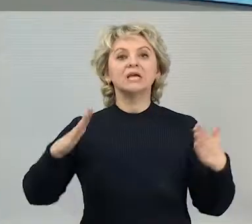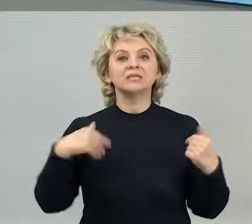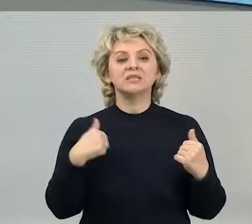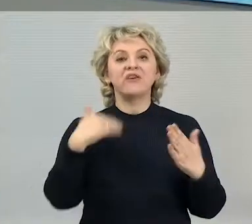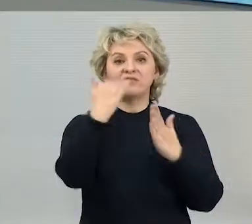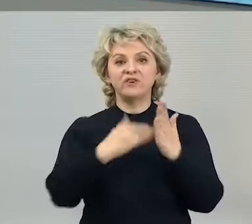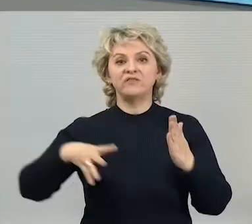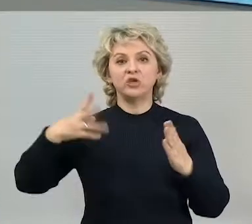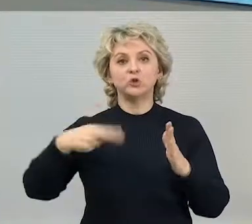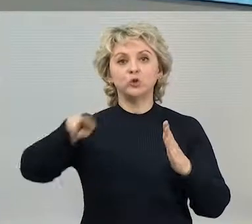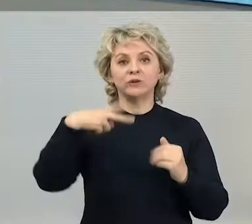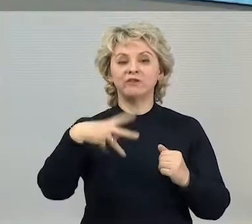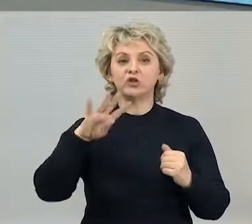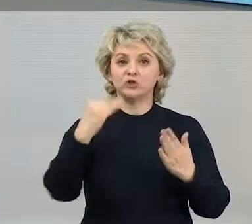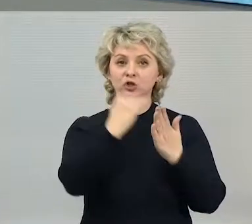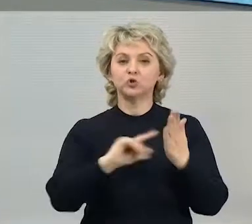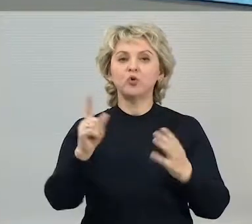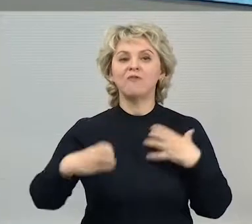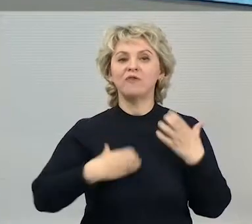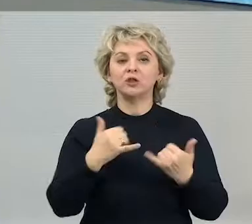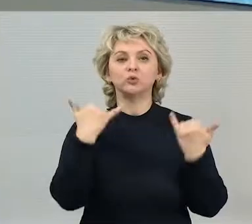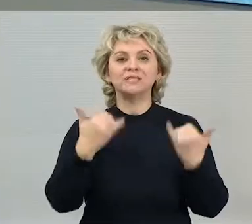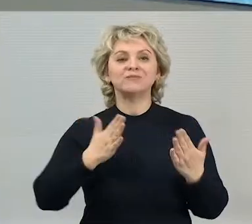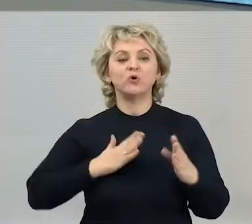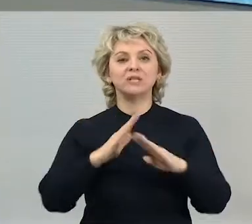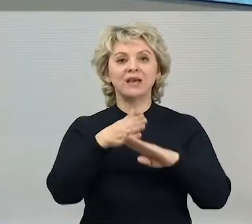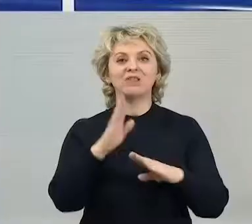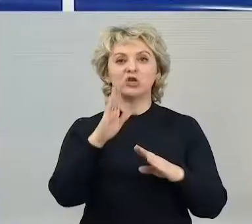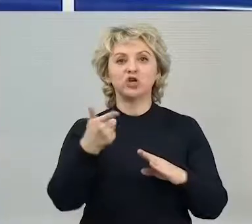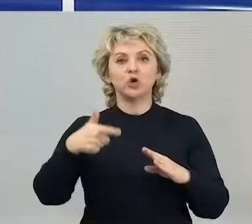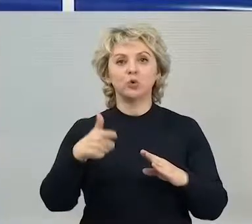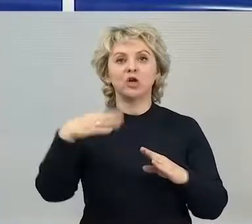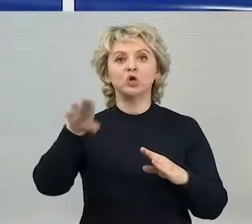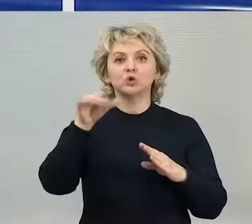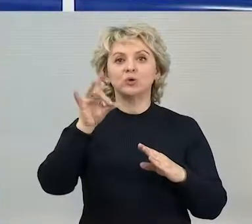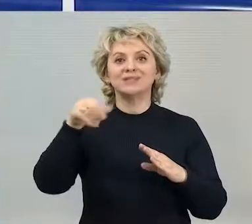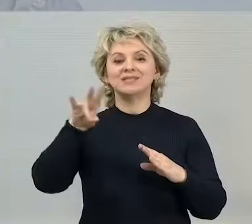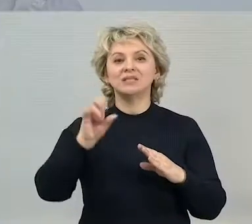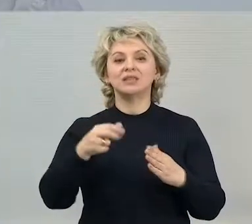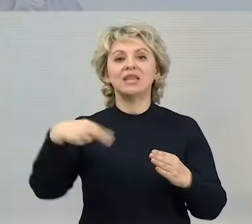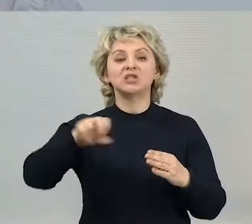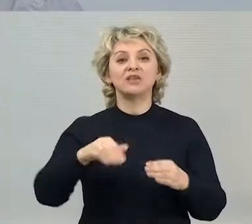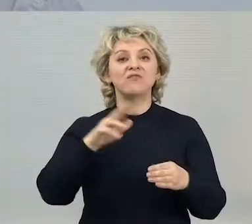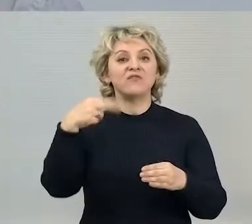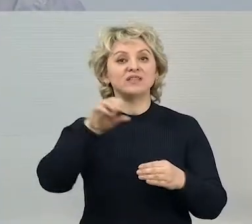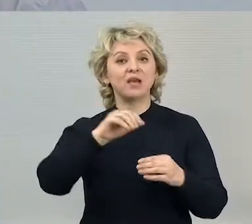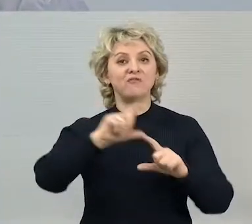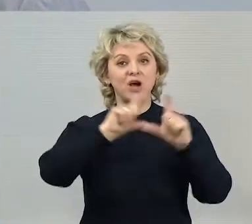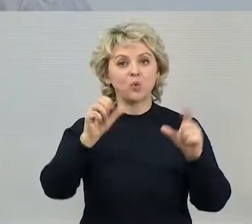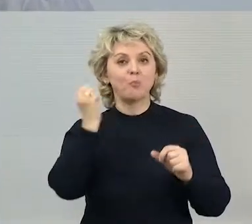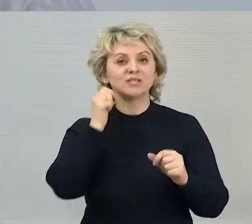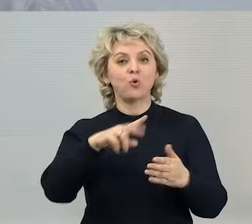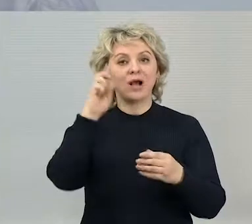Здравствуйте, в эфире телеканала Дон-24, программа «Что волнует». И сегодня у нас в гостях Владимир Георгиевич Сурдин, доцент физического факультета